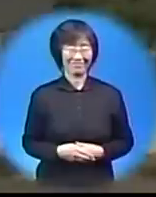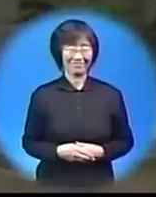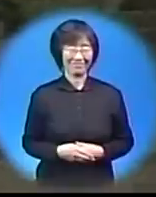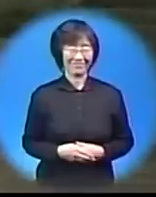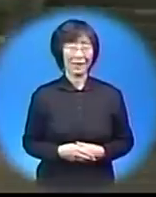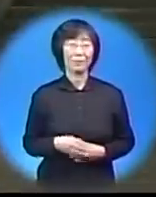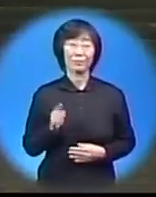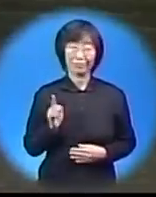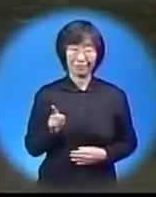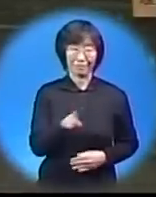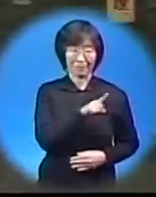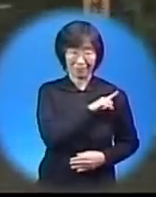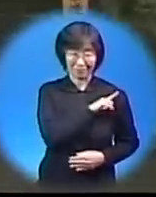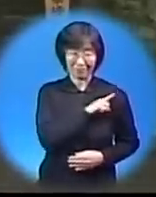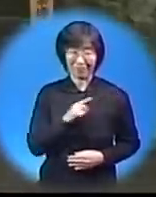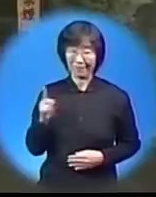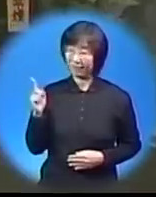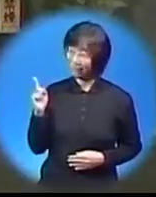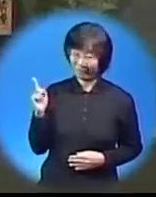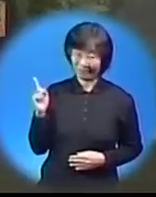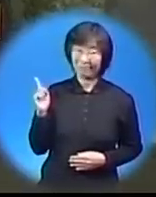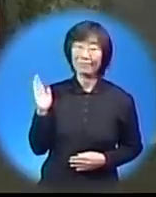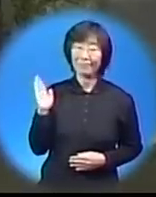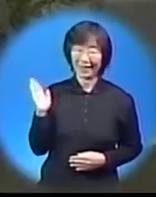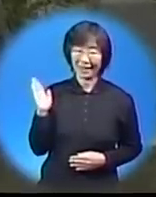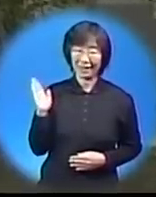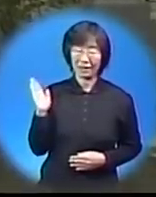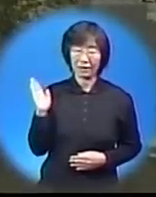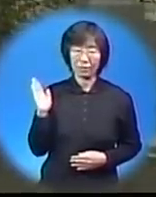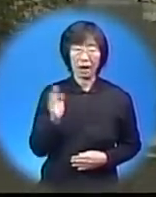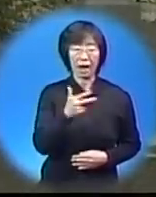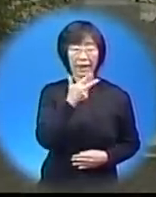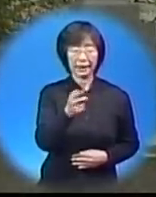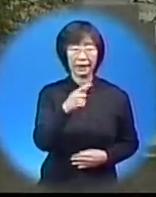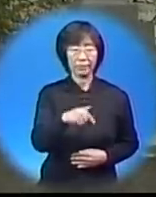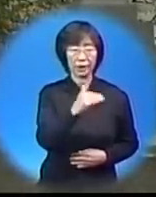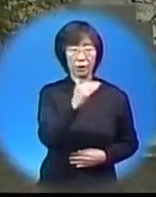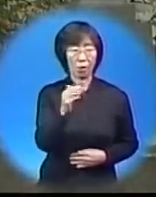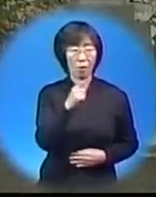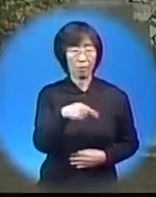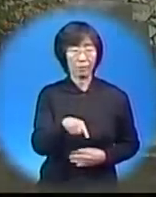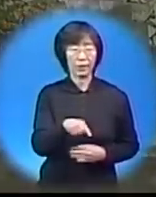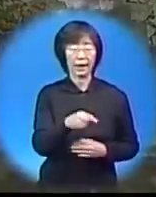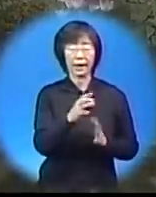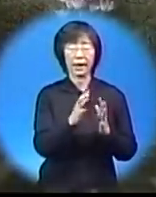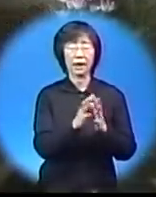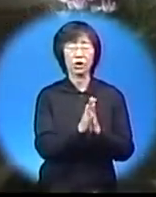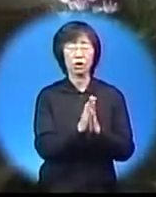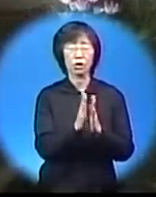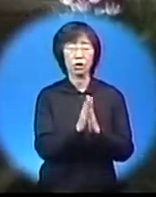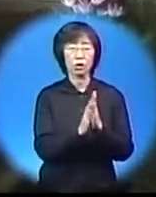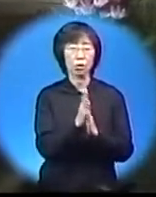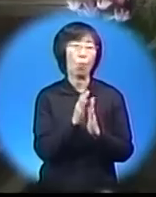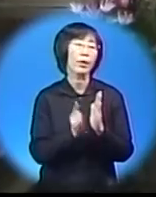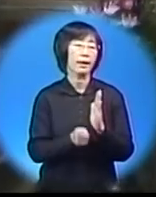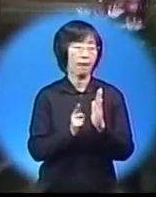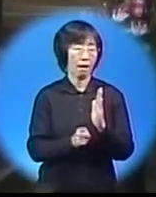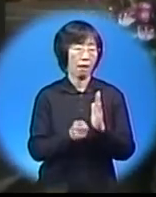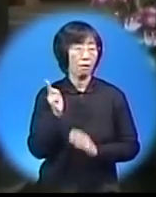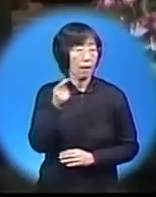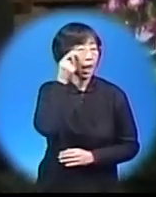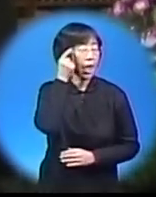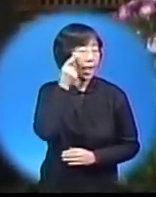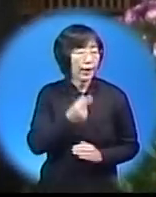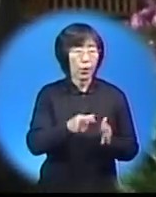というわけでまず最初にやってきたのは大乗寺という真言宗のお寺。このお寺には江戸時代の絵